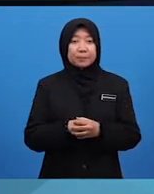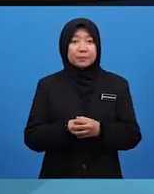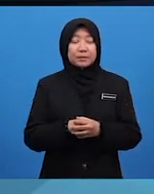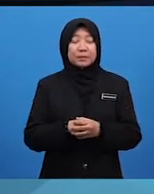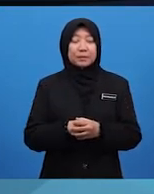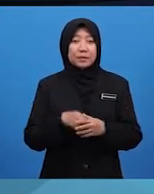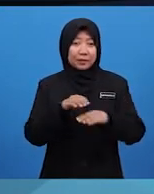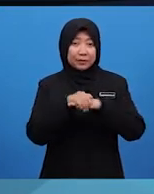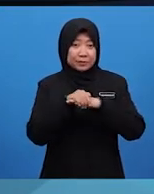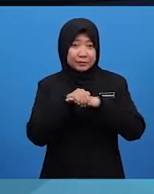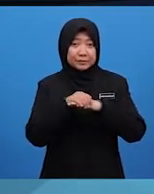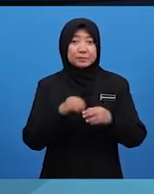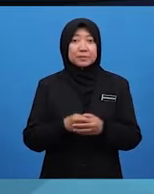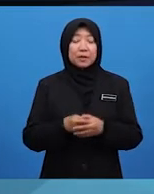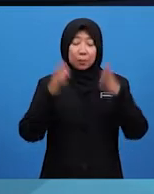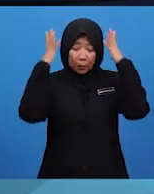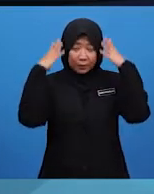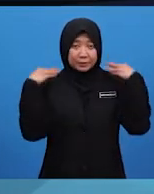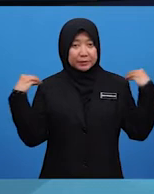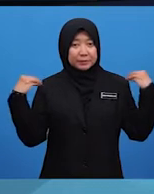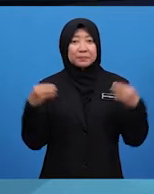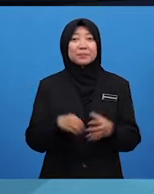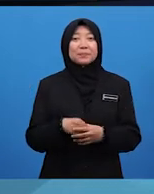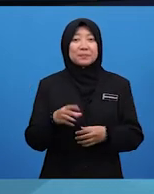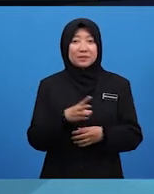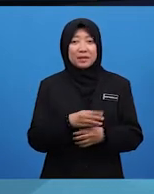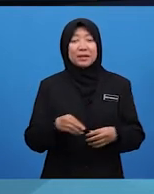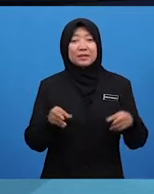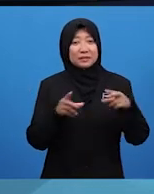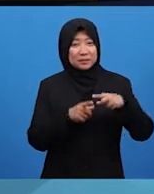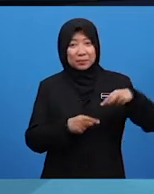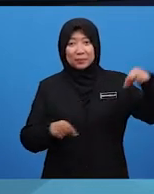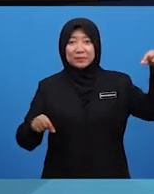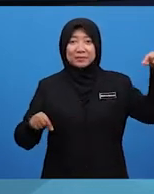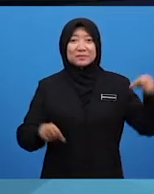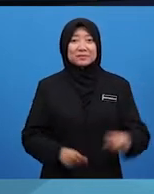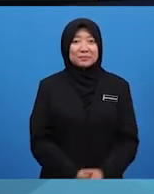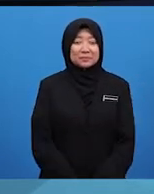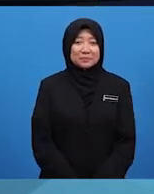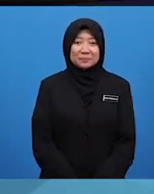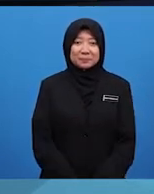Inggeris, smoke Belanda dan smoke Jepun.